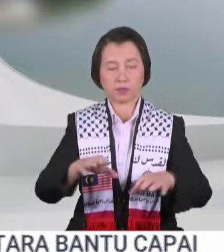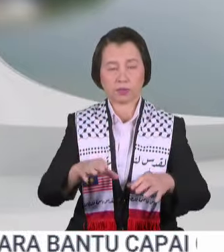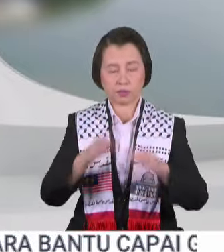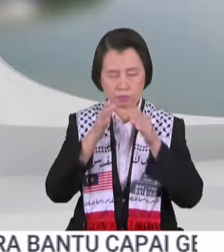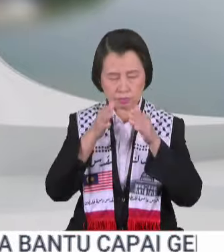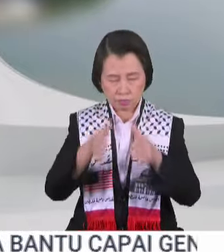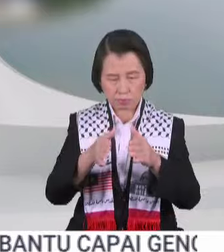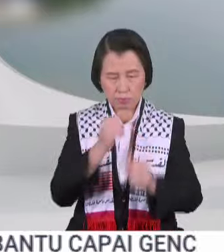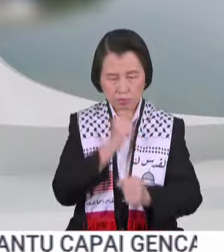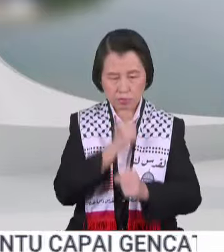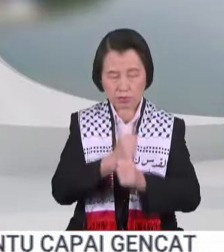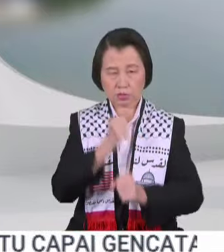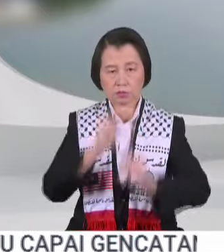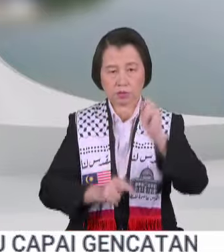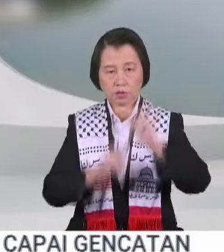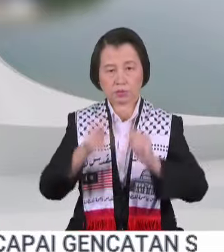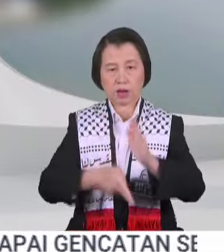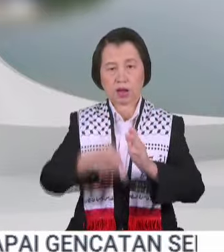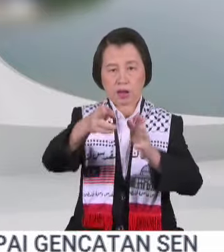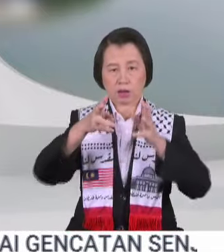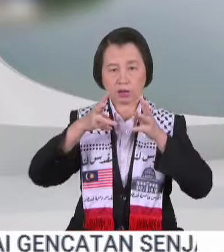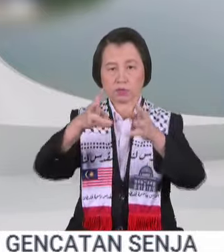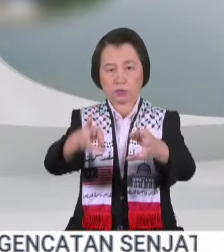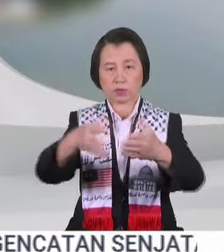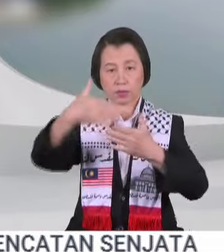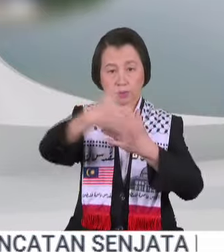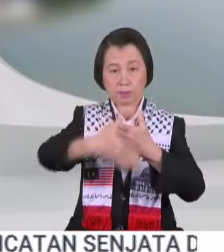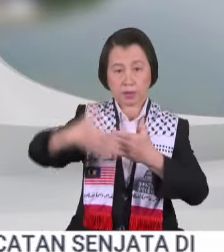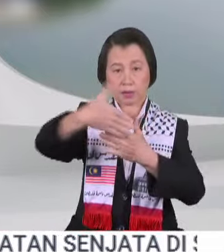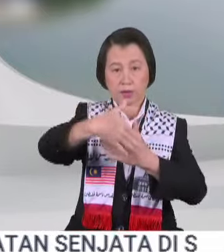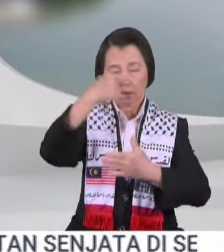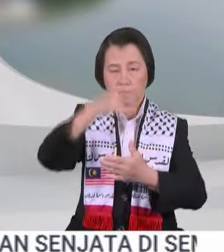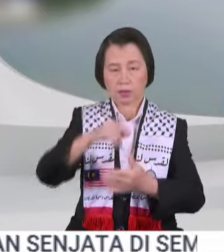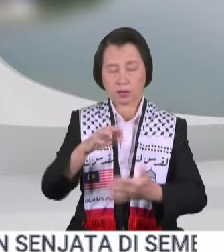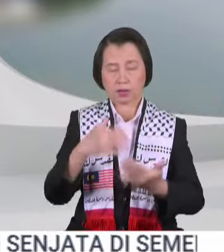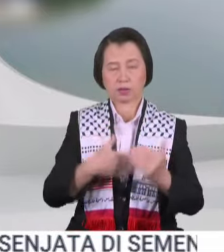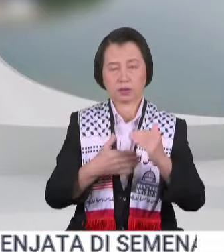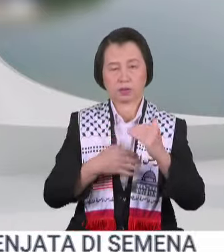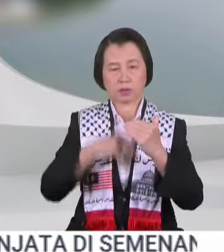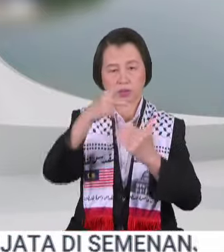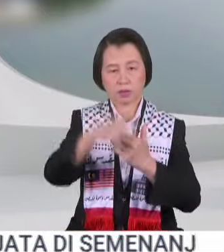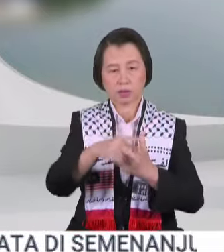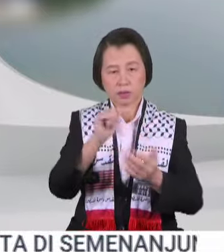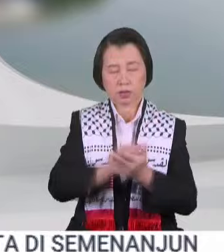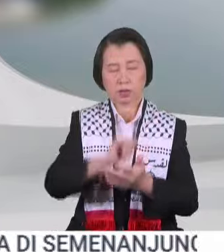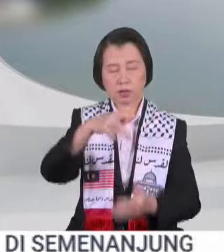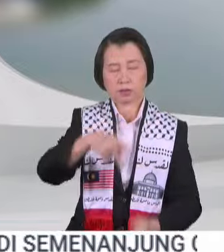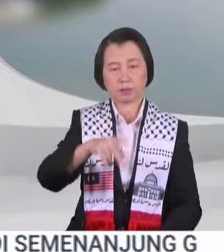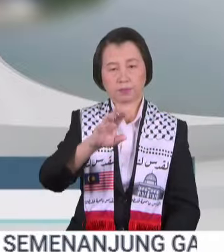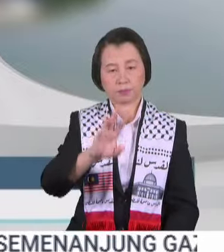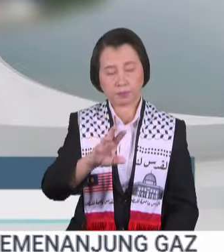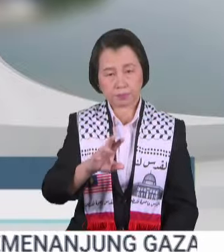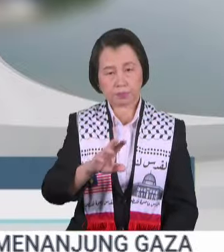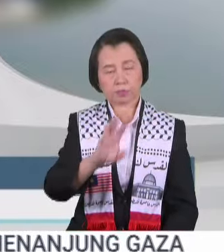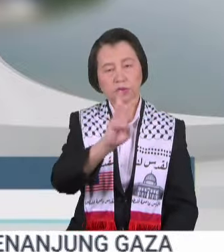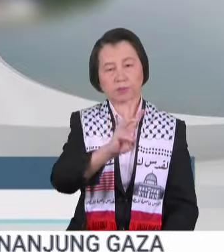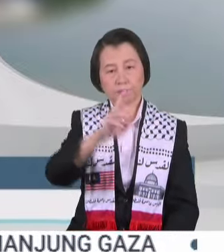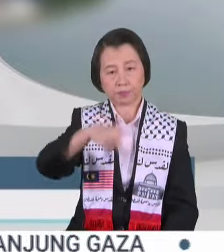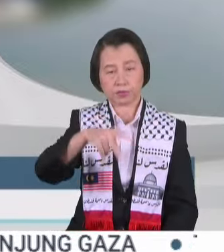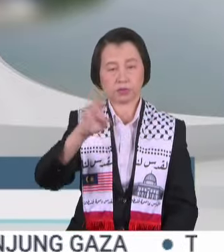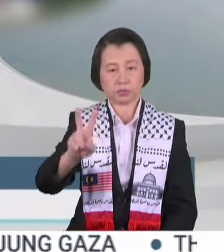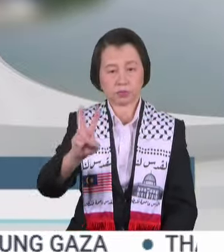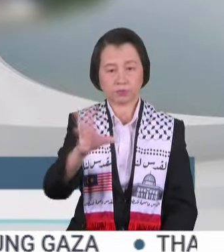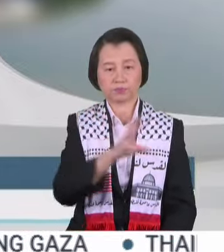teliti kerja-kerja pembinaan lebuh raya Pan Bonio bagi pakej WP1 dan WP2. Ia bagi